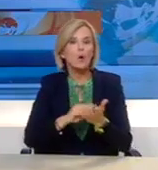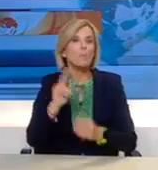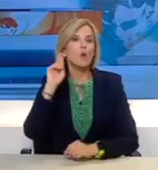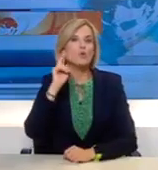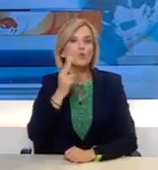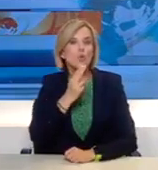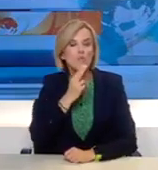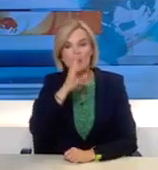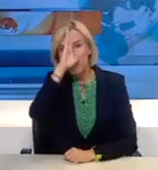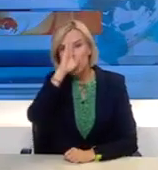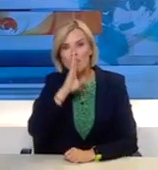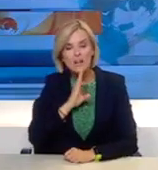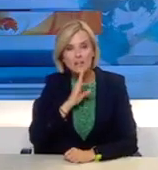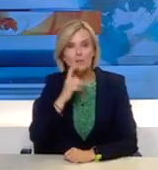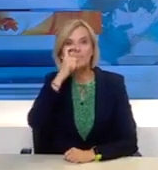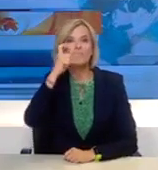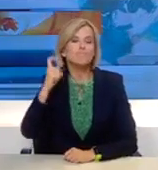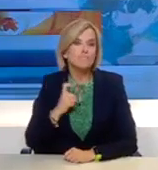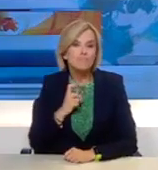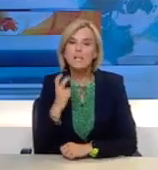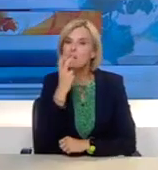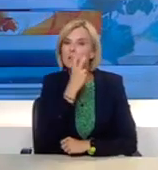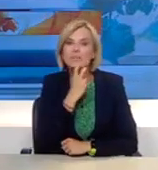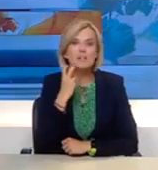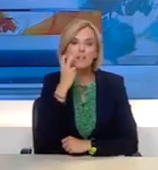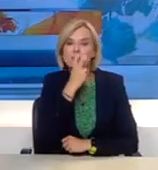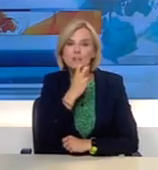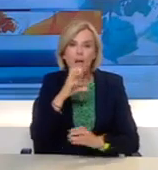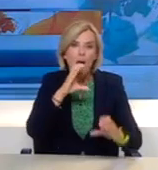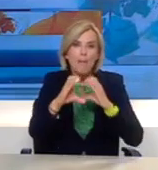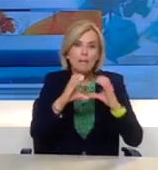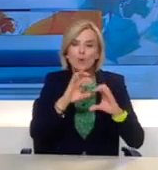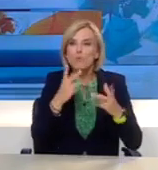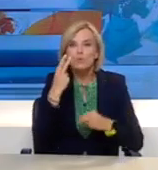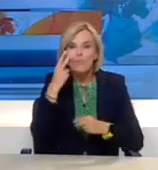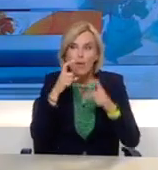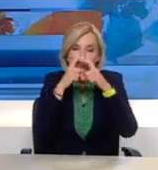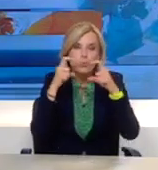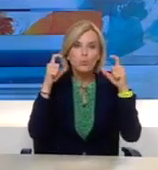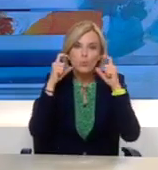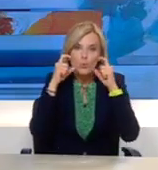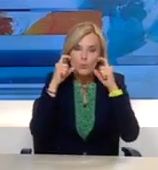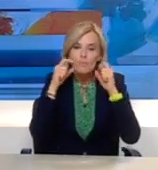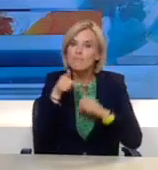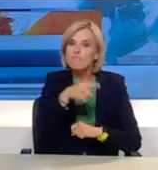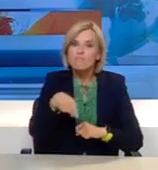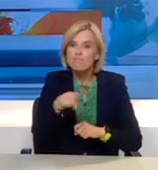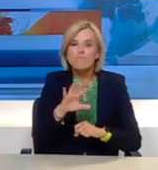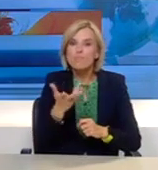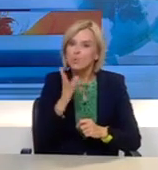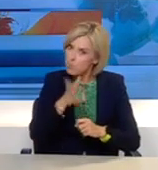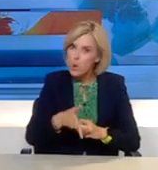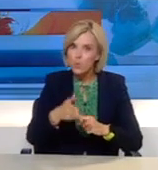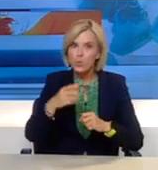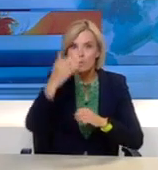βαρύκοοι πολίτες είναι απαραίτητο να χρησιμοποιούν τη χιλιανάγνωση για να επικοινωνούν μεταξύ τους και με τις οικογένειές τους? Είναι και εκεί οι προσωπίδες λύση?